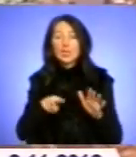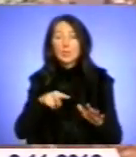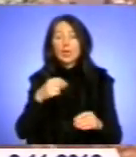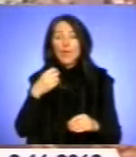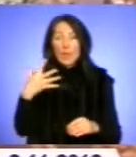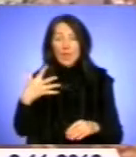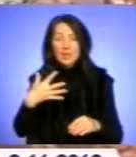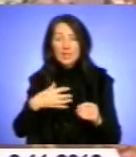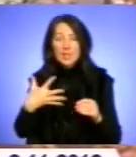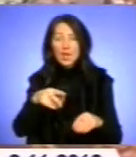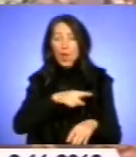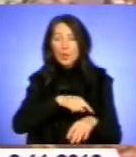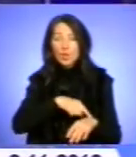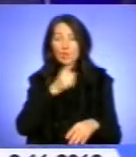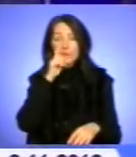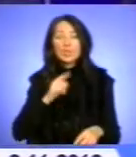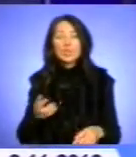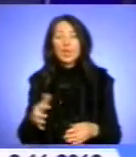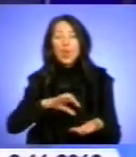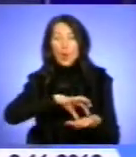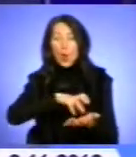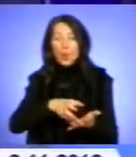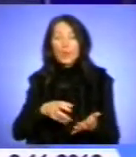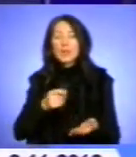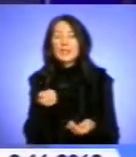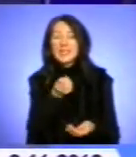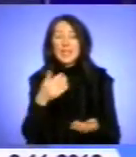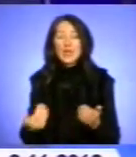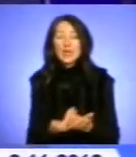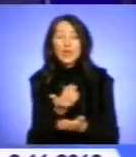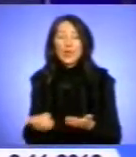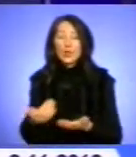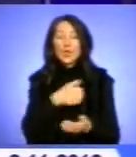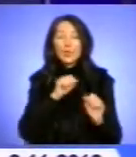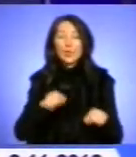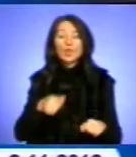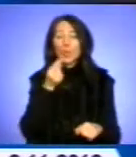годині. Смачний коровай із зерна нового врожаю зможе спробувати кожен охочий.